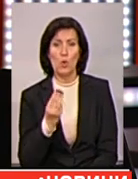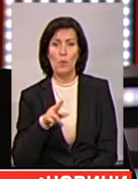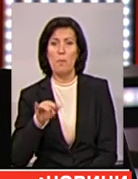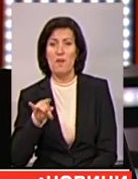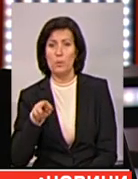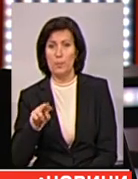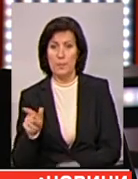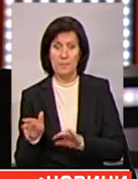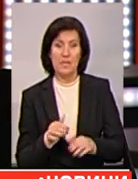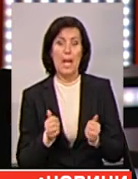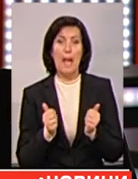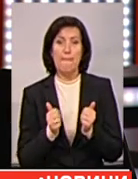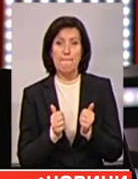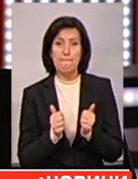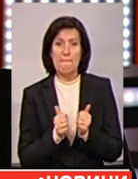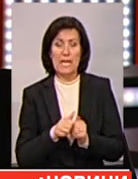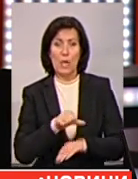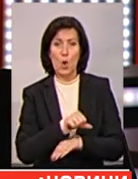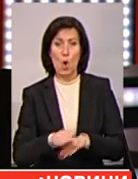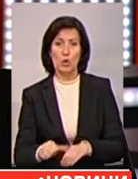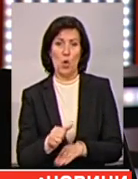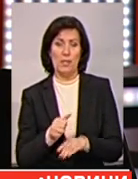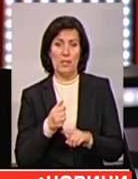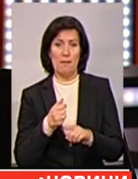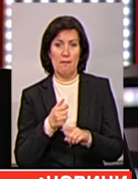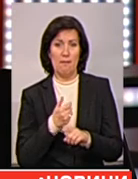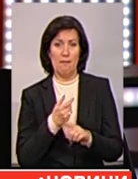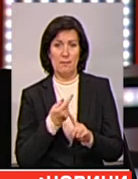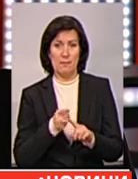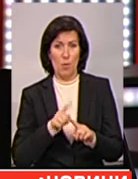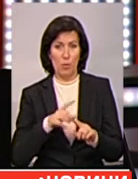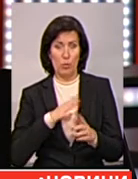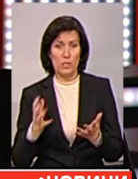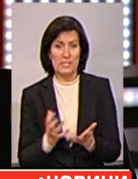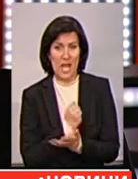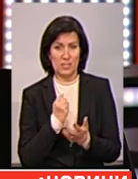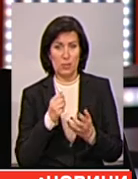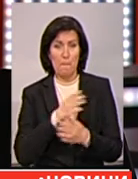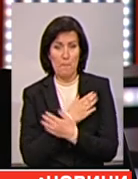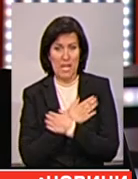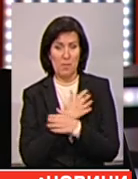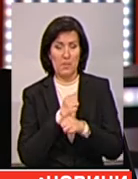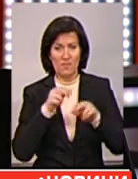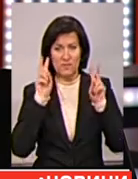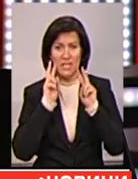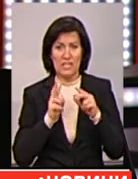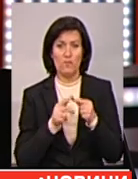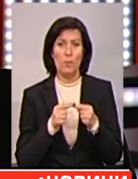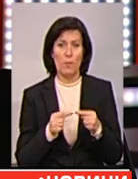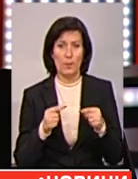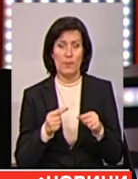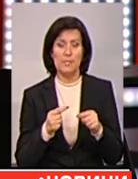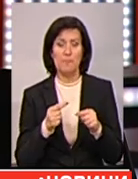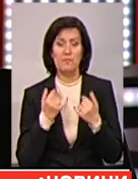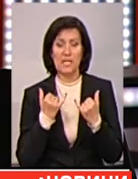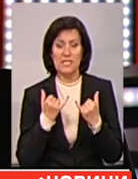Прикордонник Луганського загону, якого напередодні було знайдено мертвим, підірвався на невідомому пристрої. Про це повідомив речник відомства Олег